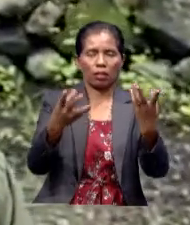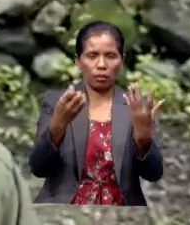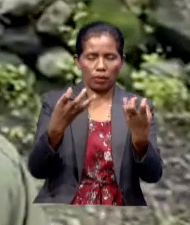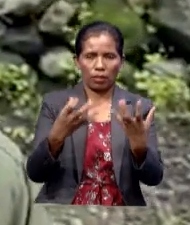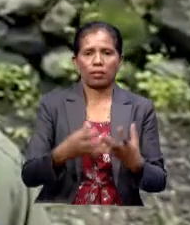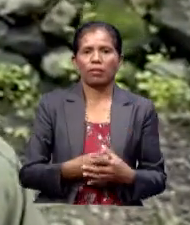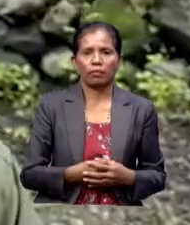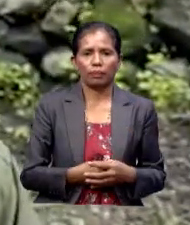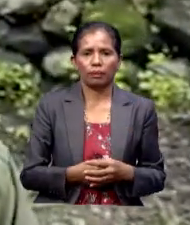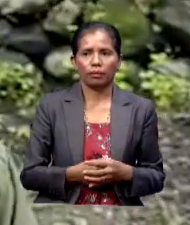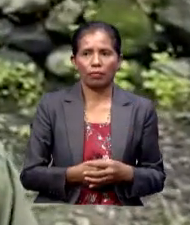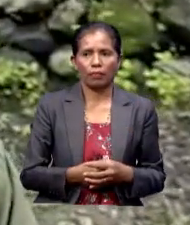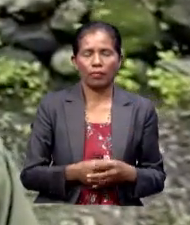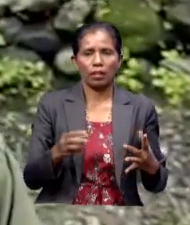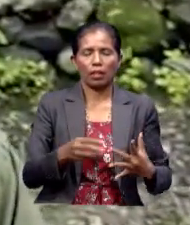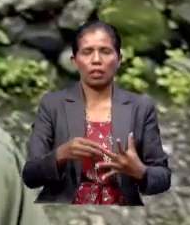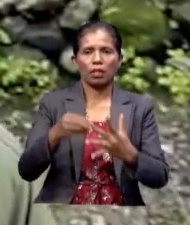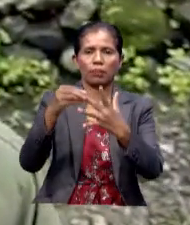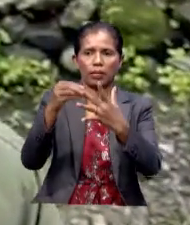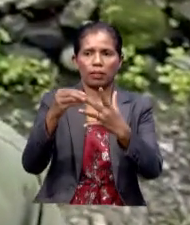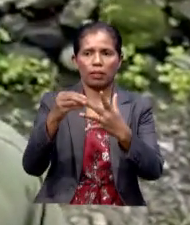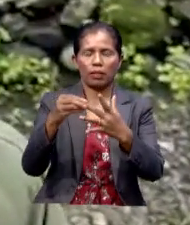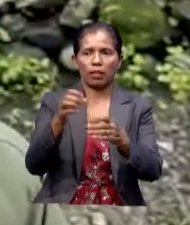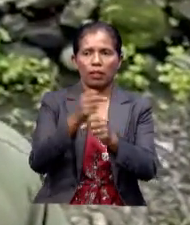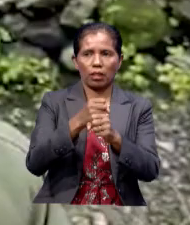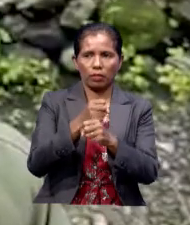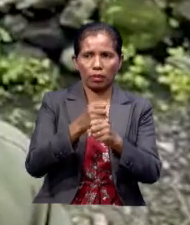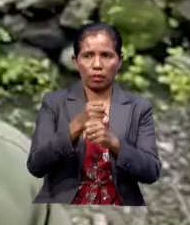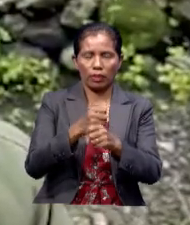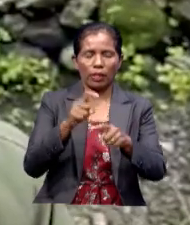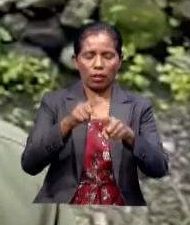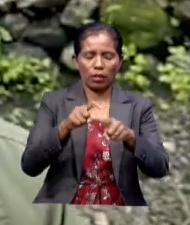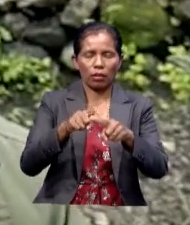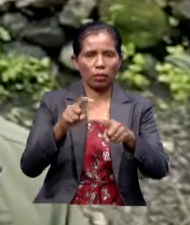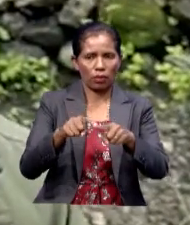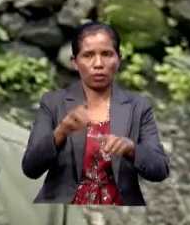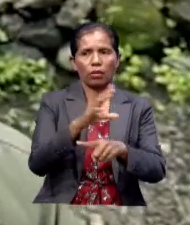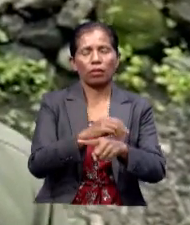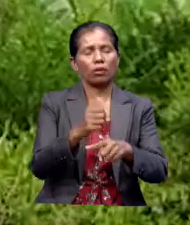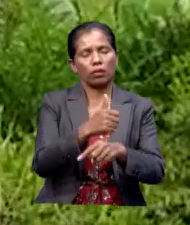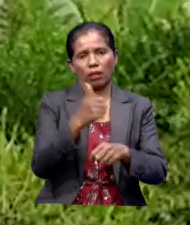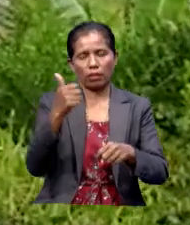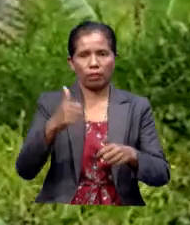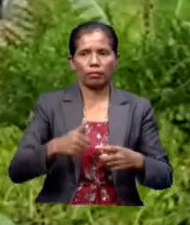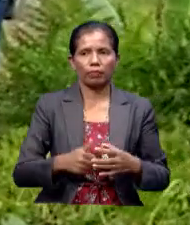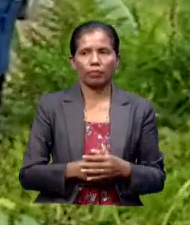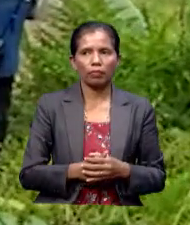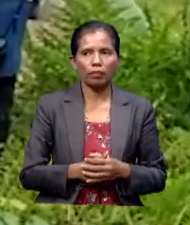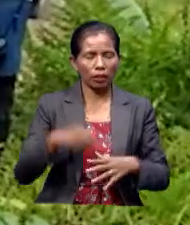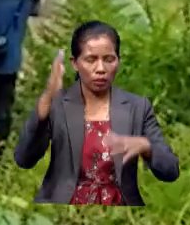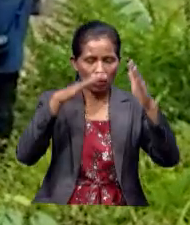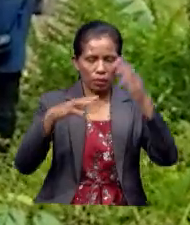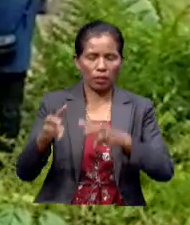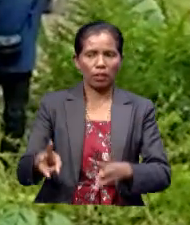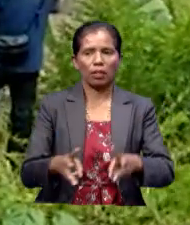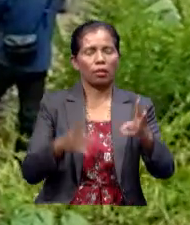tertebes liu mak kafe koto no selipan. Além de problema estrada,